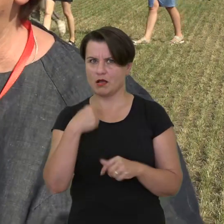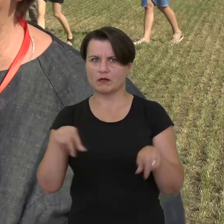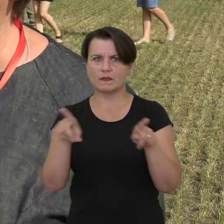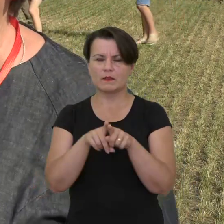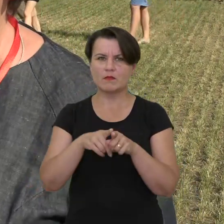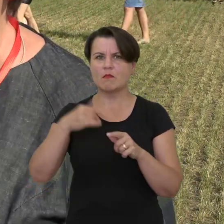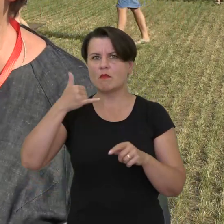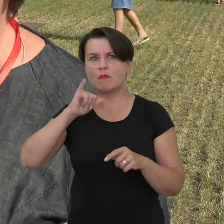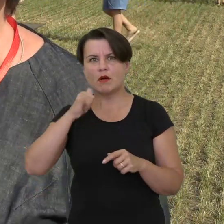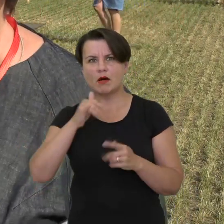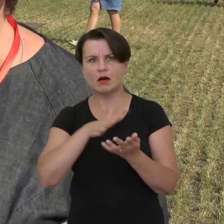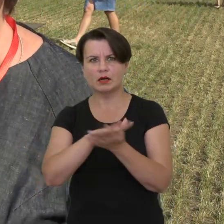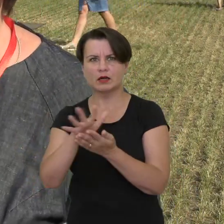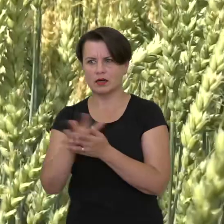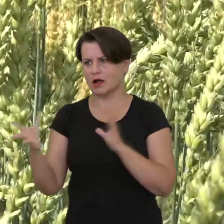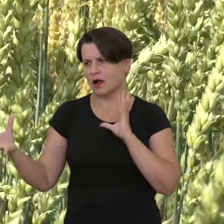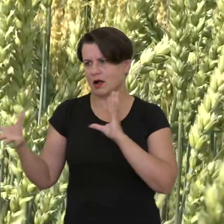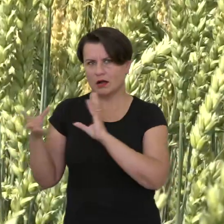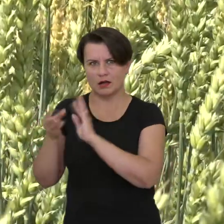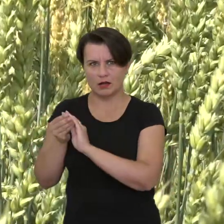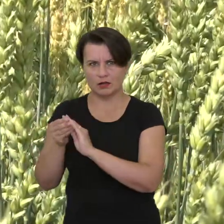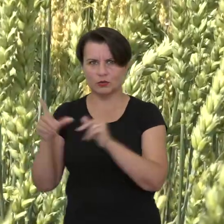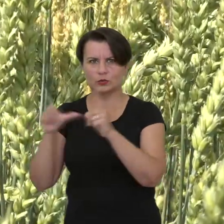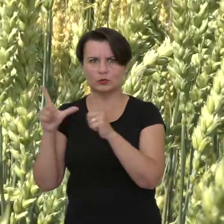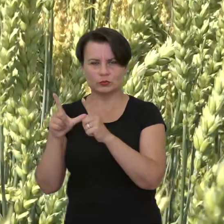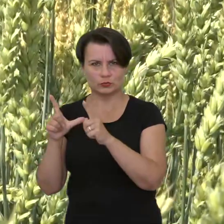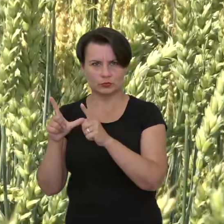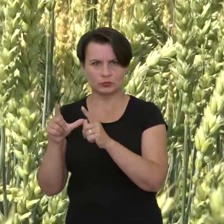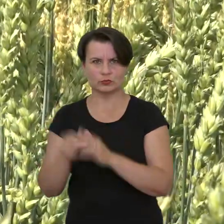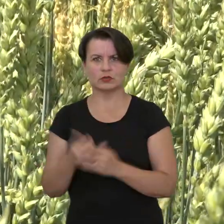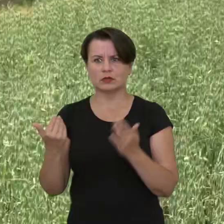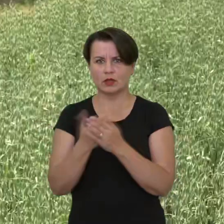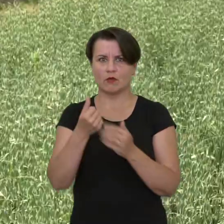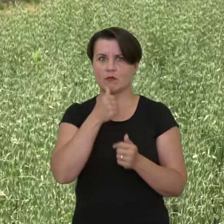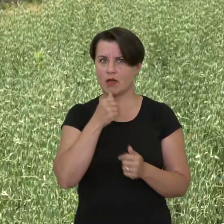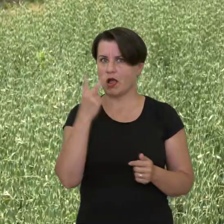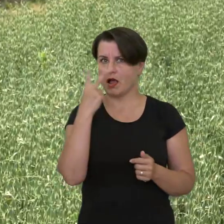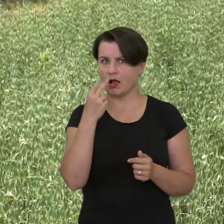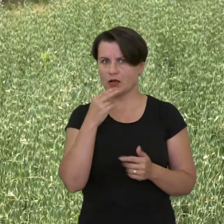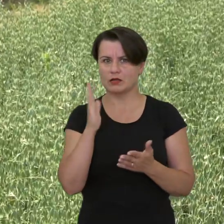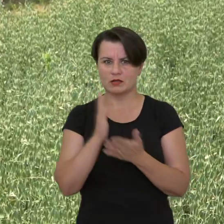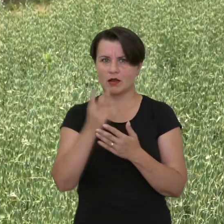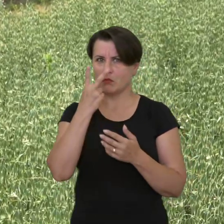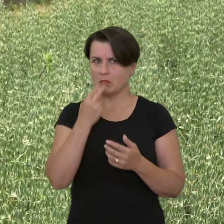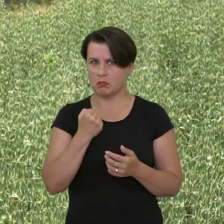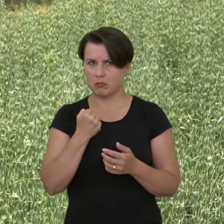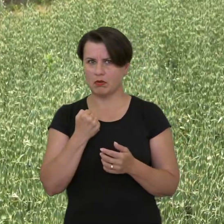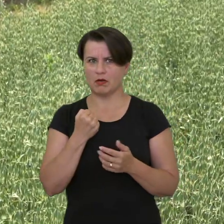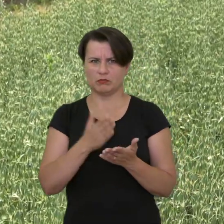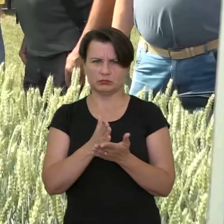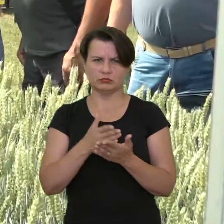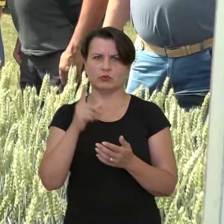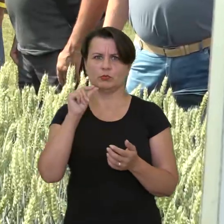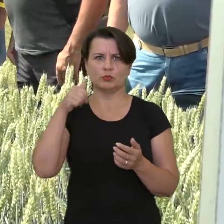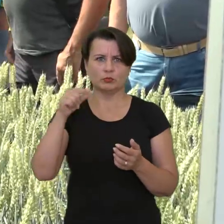Taip pat bandome ieškoti kartu su ūkininkais naujų augalų. Tarkim, ankštiniai mums labai įprasti,